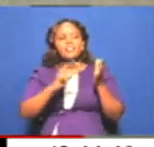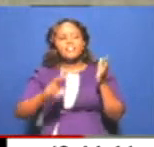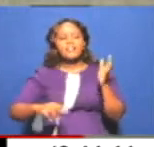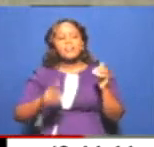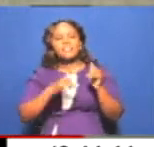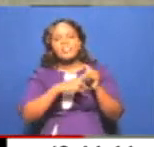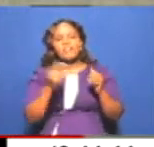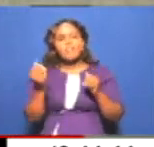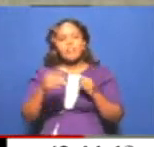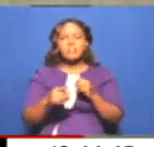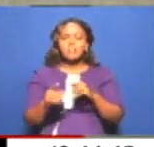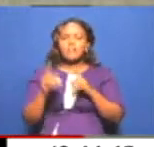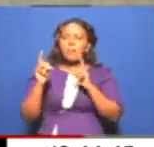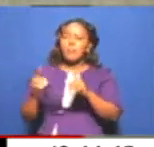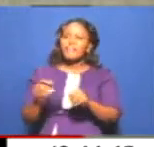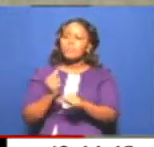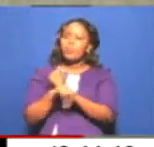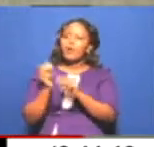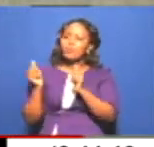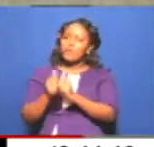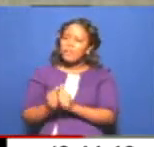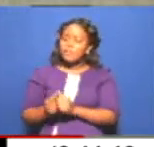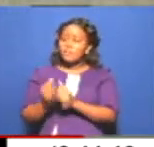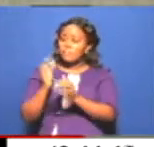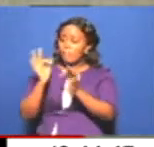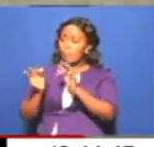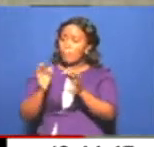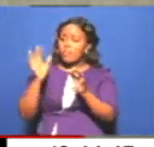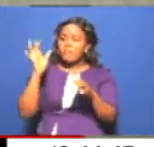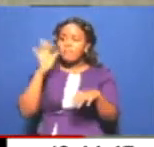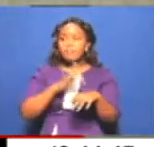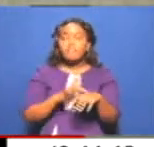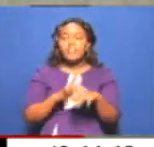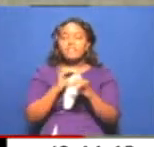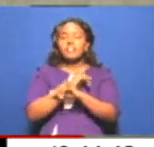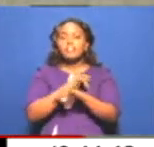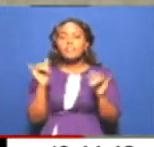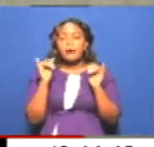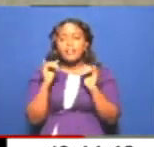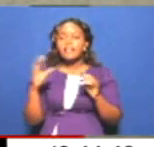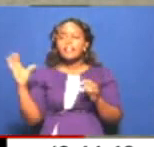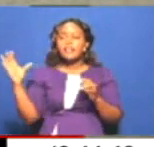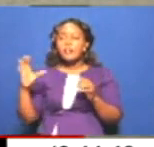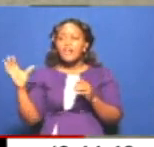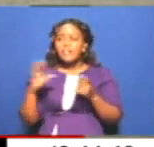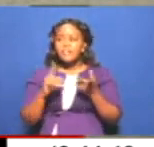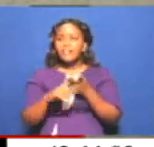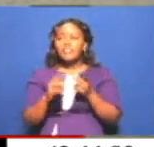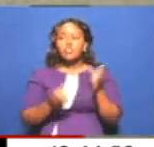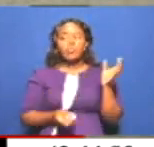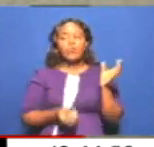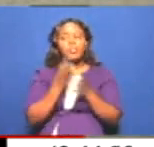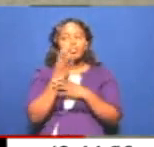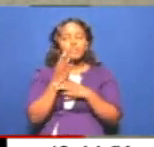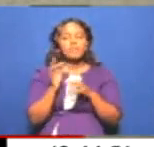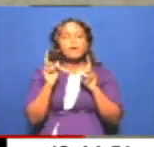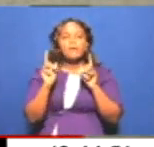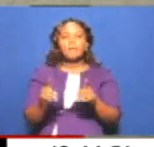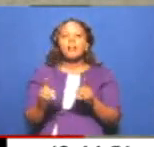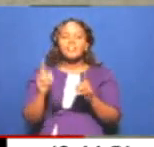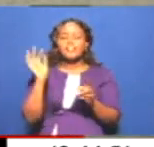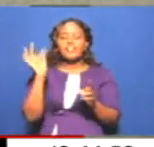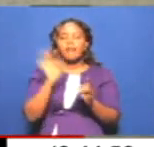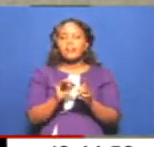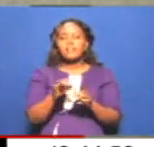kazi sambamba. Kama ina affect independent candidates na ina affect coalitions, pia it affect other smaller